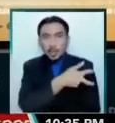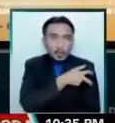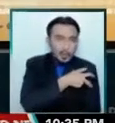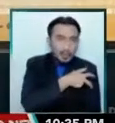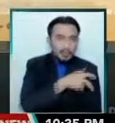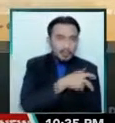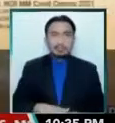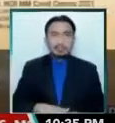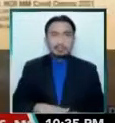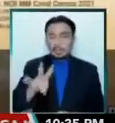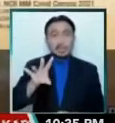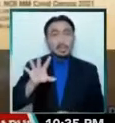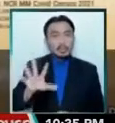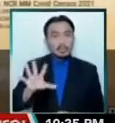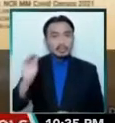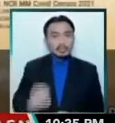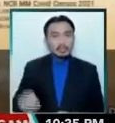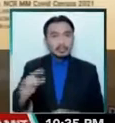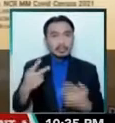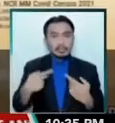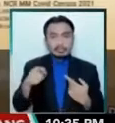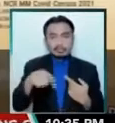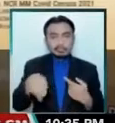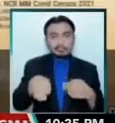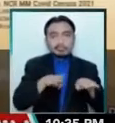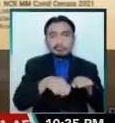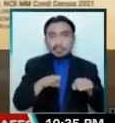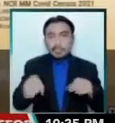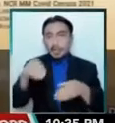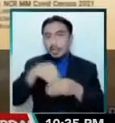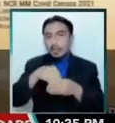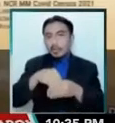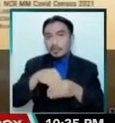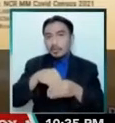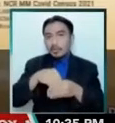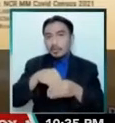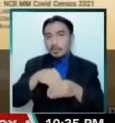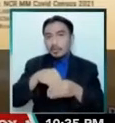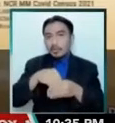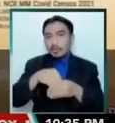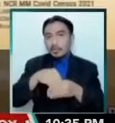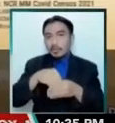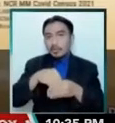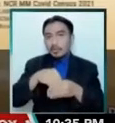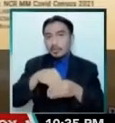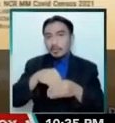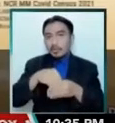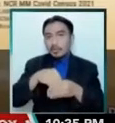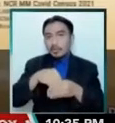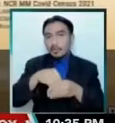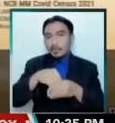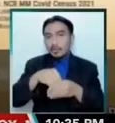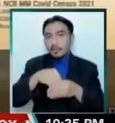85% naman po sa mga nakaratay sa ICU ay hindi bakunado. Guys, imagine guys, oh, tandaan mo